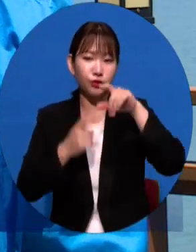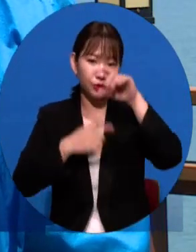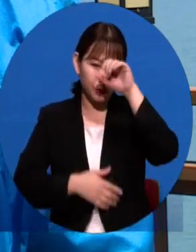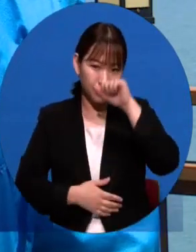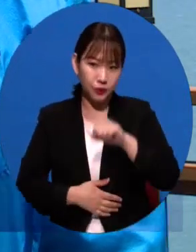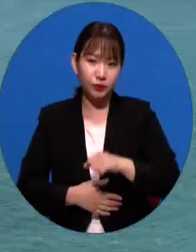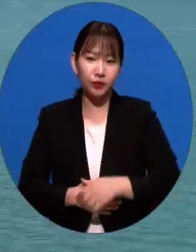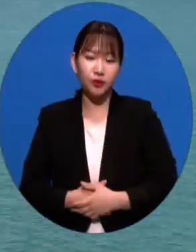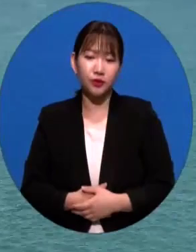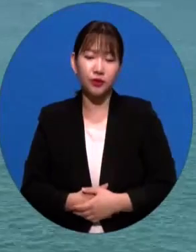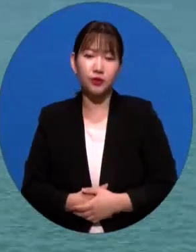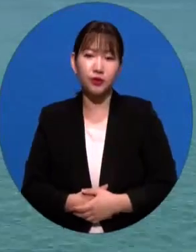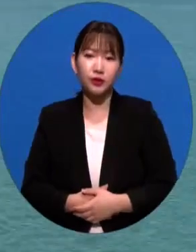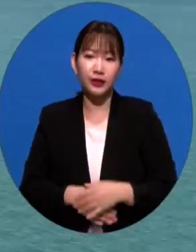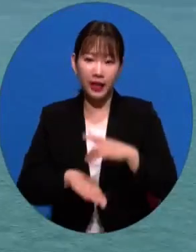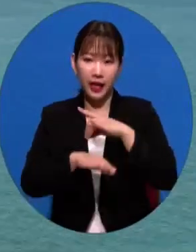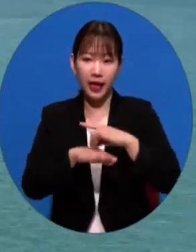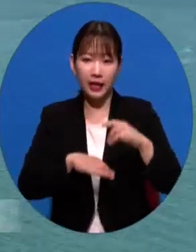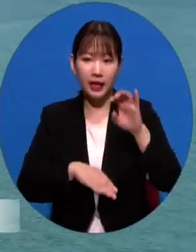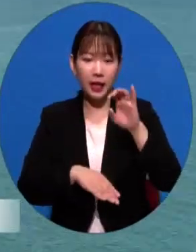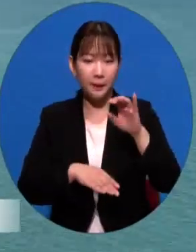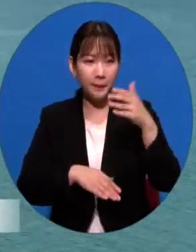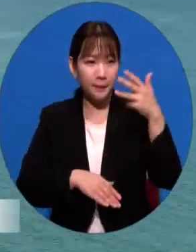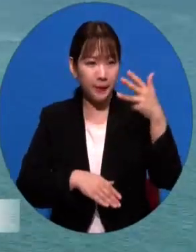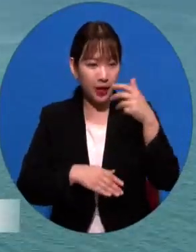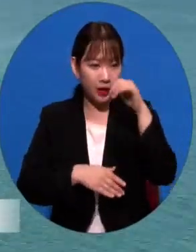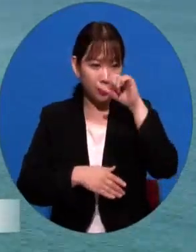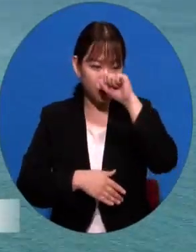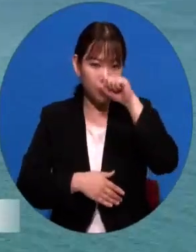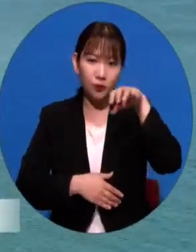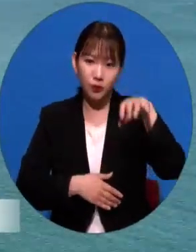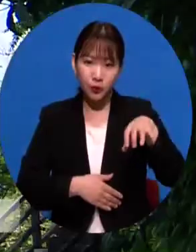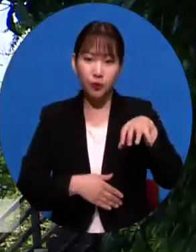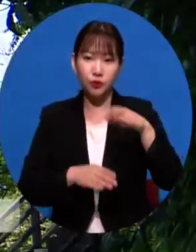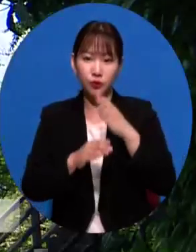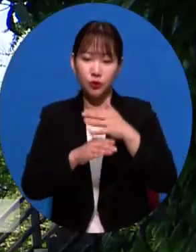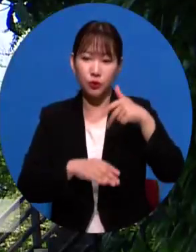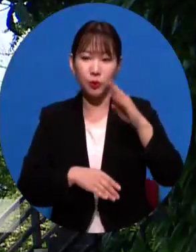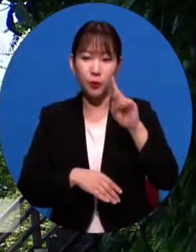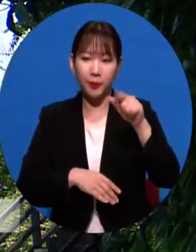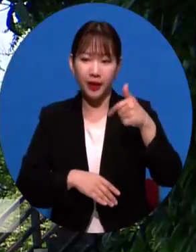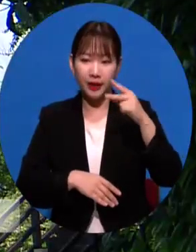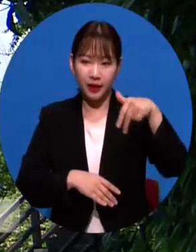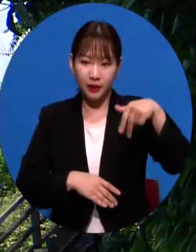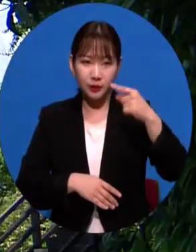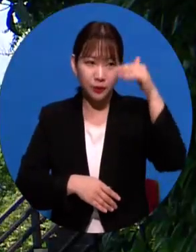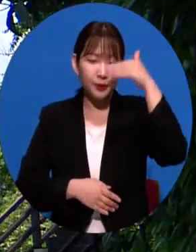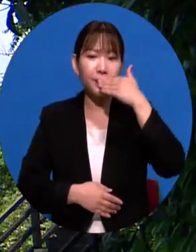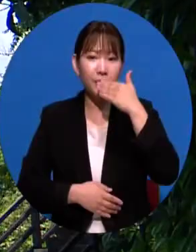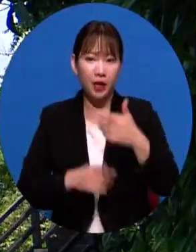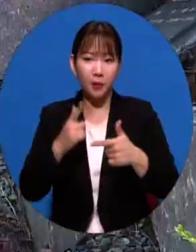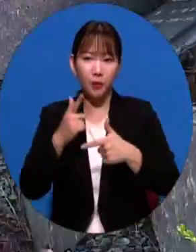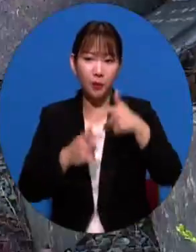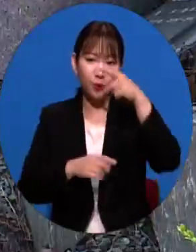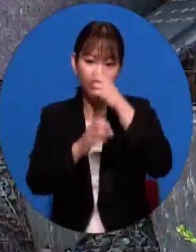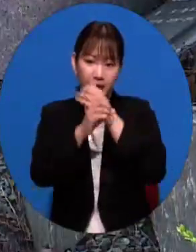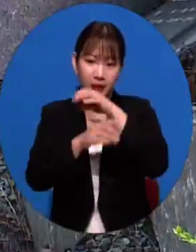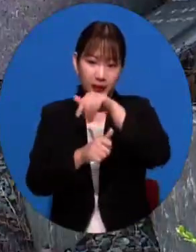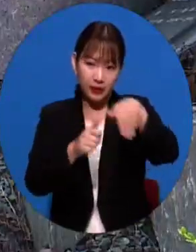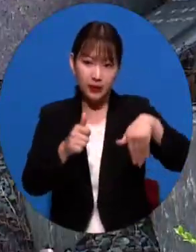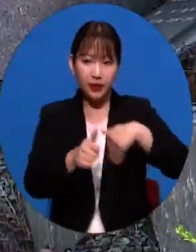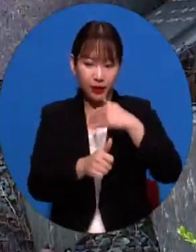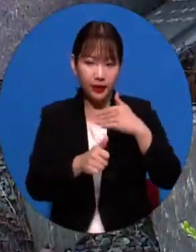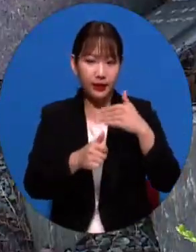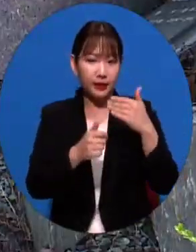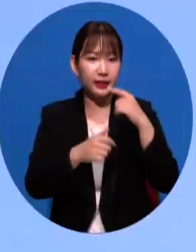있고 그렇습니다. 해남 8경 가운데 하나인 주광낙조를 감상할 수 있는 목포구 등대 일원에는 예술의 등대